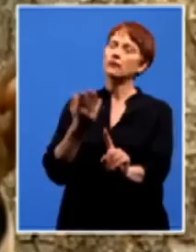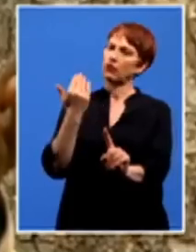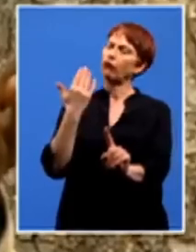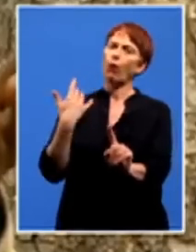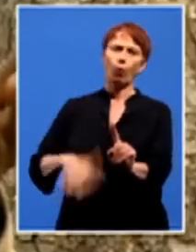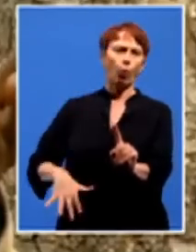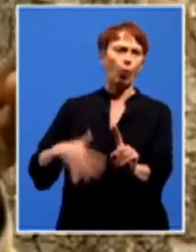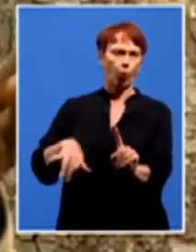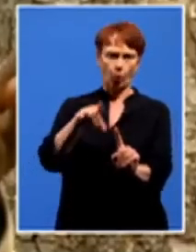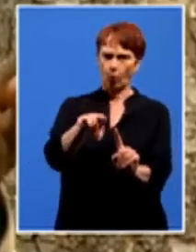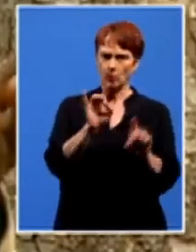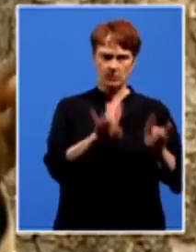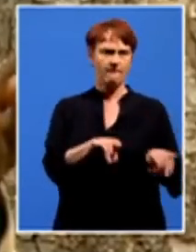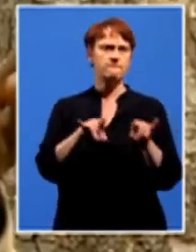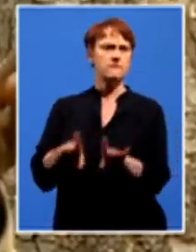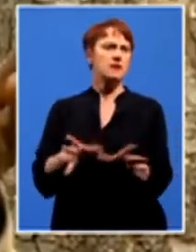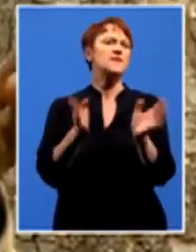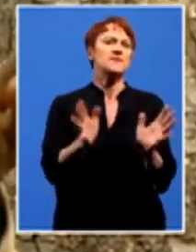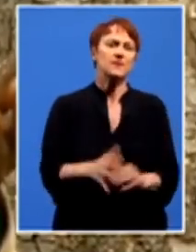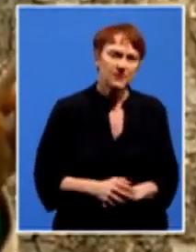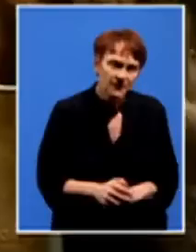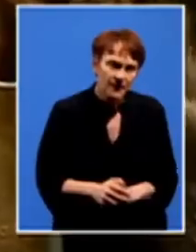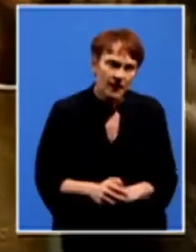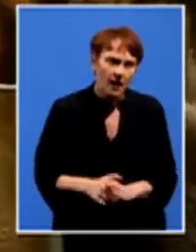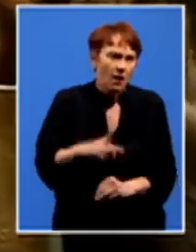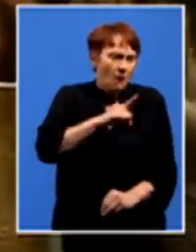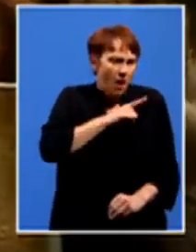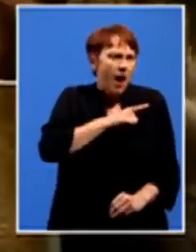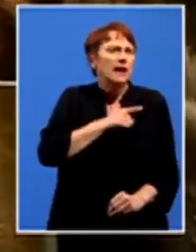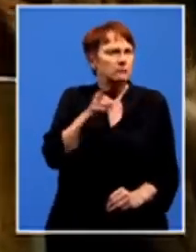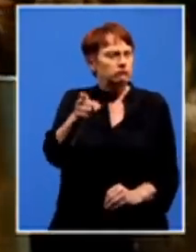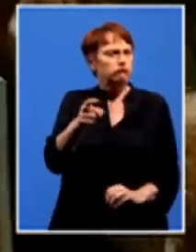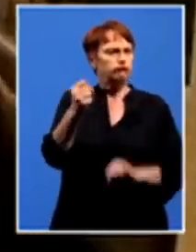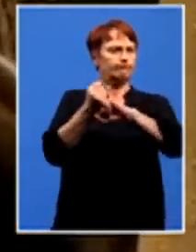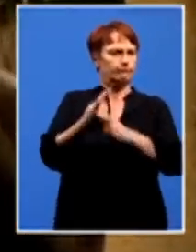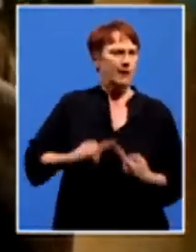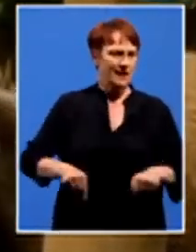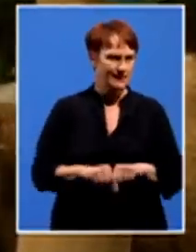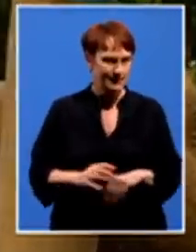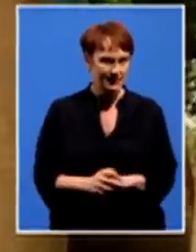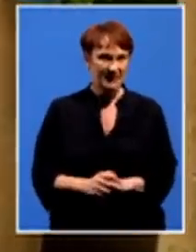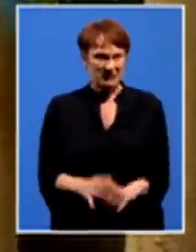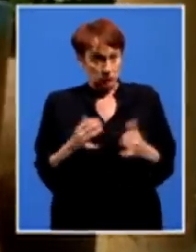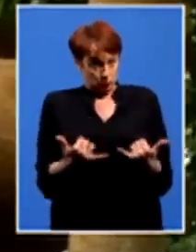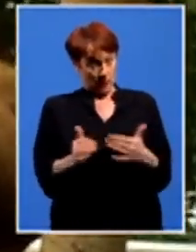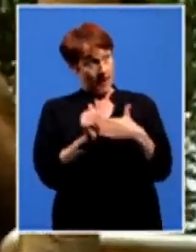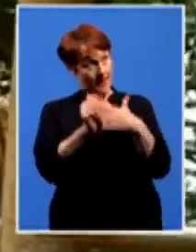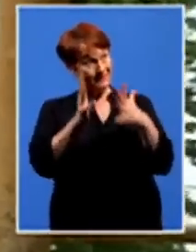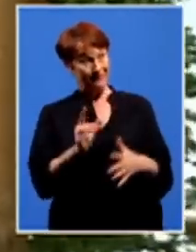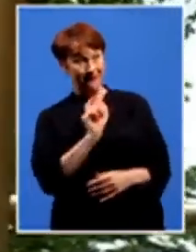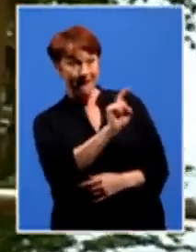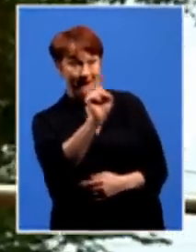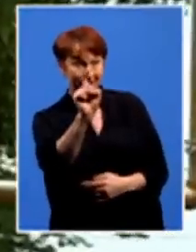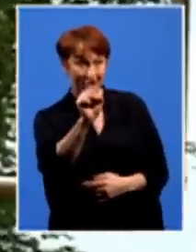ku hlupheka ka yena a lwela hina hayi leyi taku sweswi ya kula ku dya mali ko